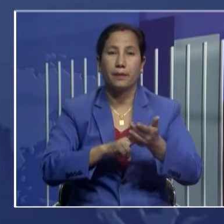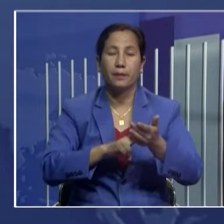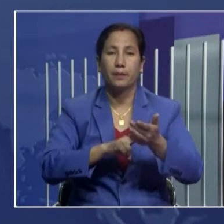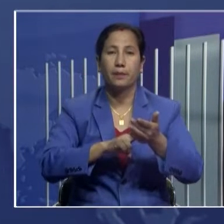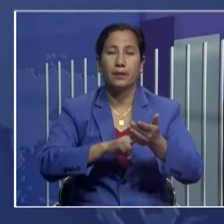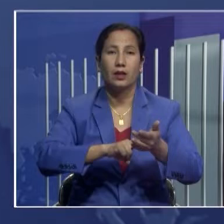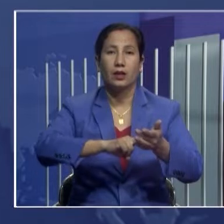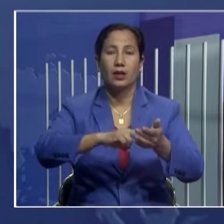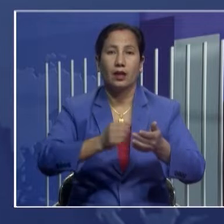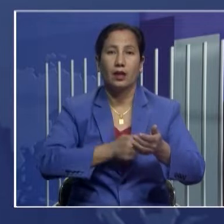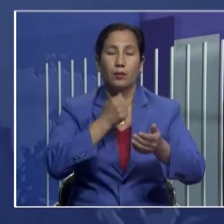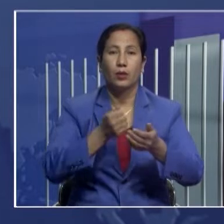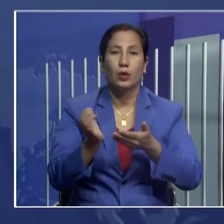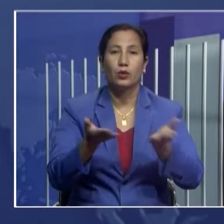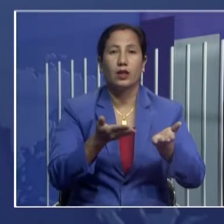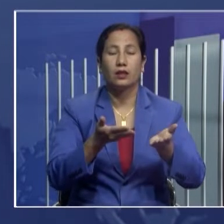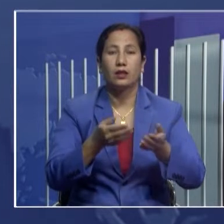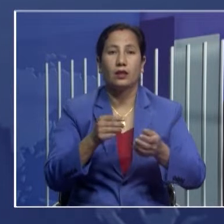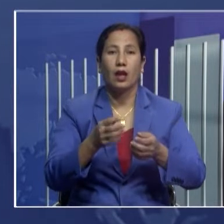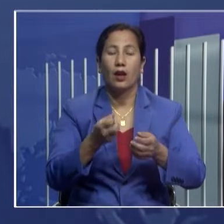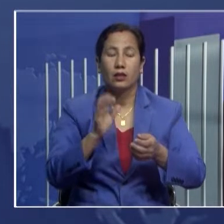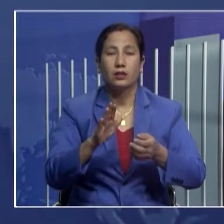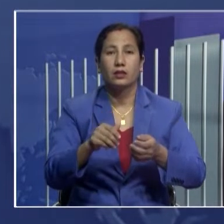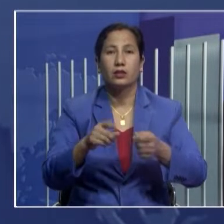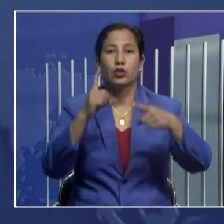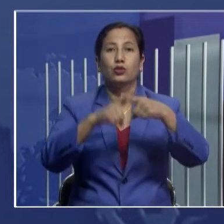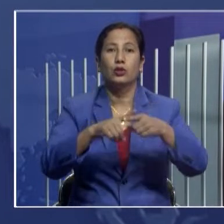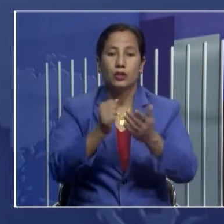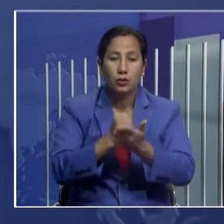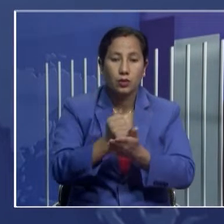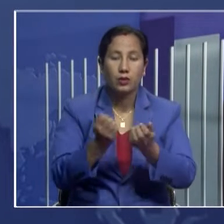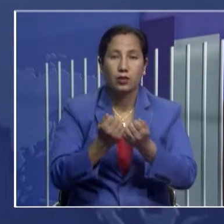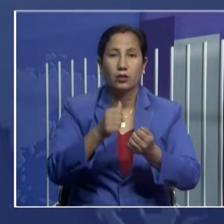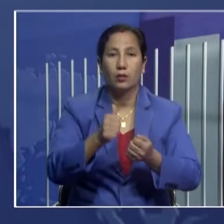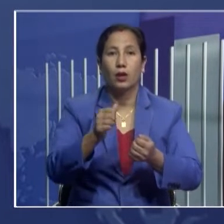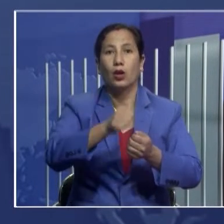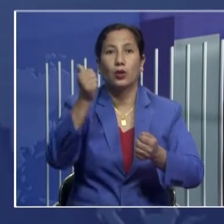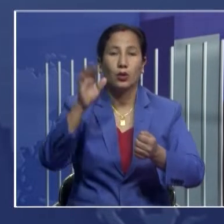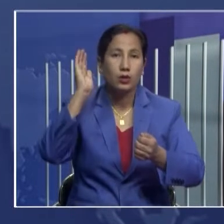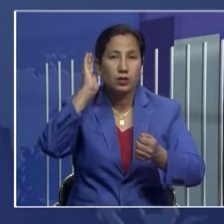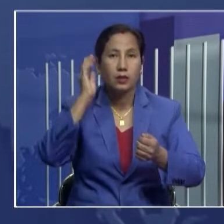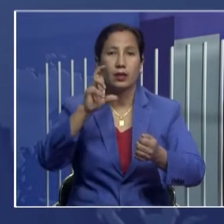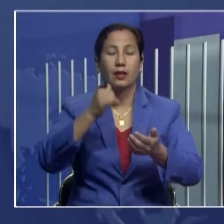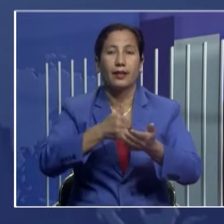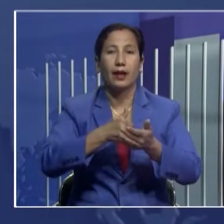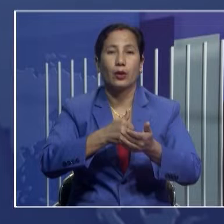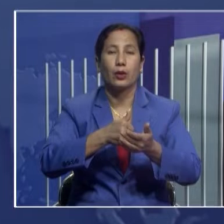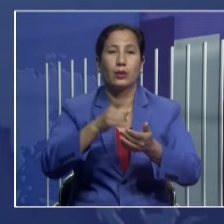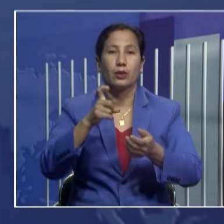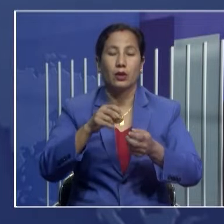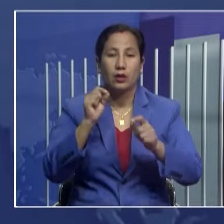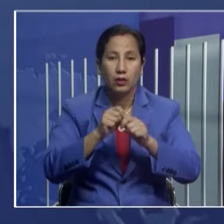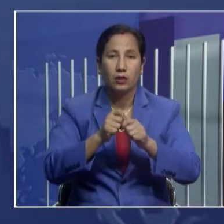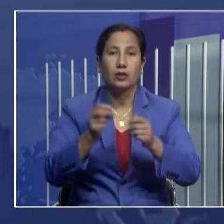सहकर्मीसँग लिने प्रयास गरिरहेका छौँ। हामी उहाँसँग एकैछिनमा फेरि जोडिने प्रयास गर्दैछौँ। अब अर्को समाचार। दाङको देउखुरीमा निर्माण